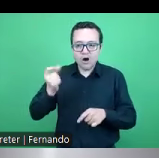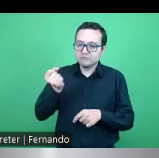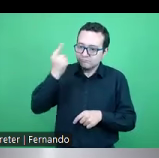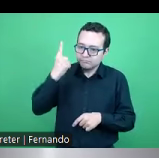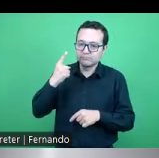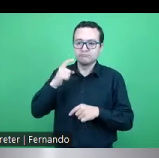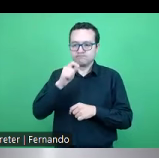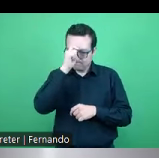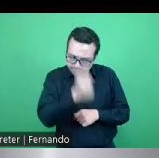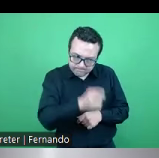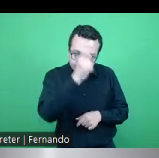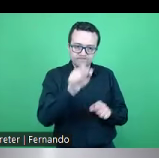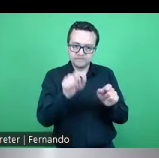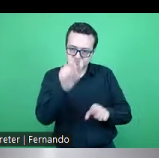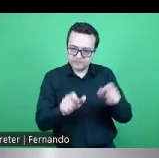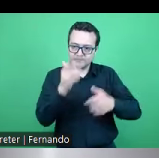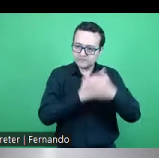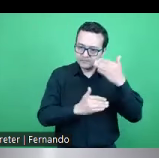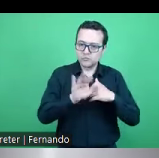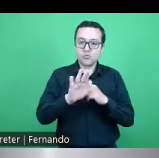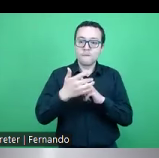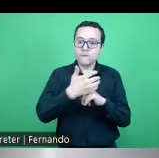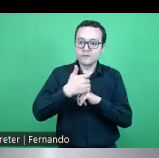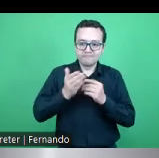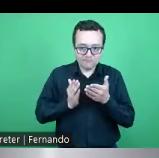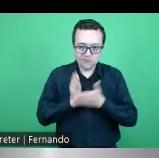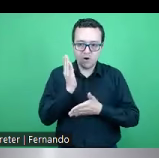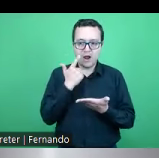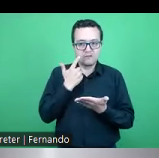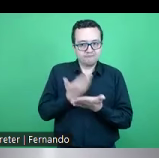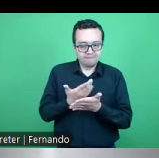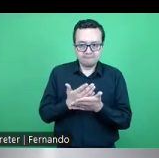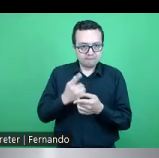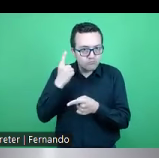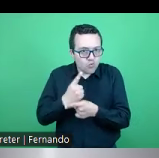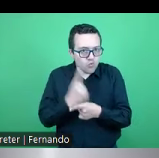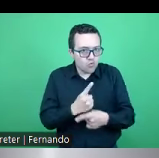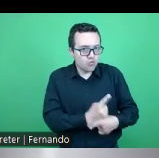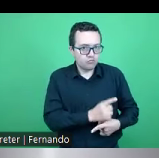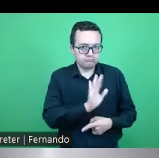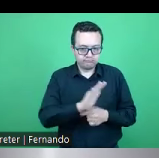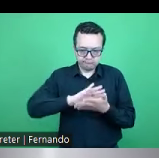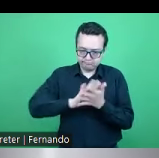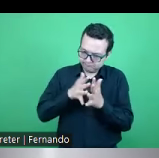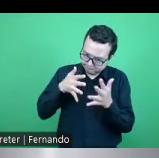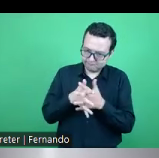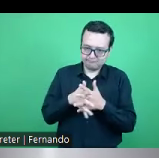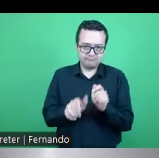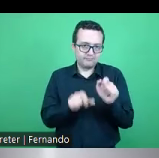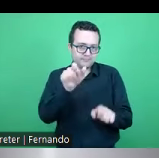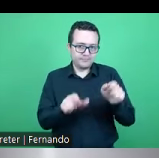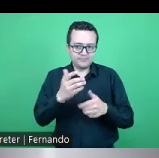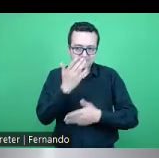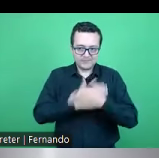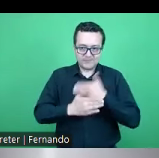to disabilitas dalam encourage further pemenuhan hak-hak meaningful penyandang disabilitas. participation in order to Ini fulfill the sudah rights kami of people with rasakan. disability. Sebagai We, informasi, we have di